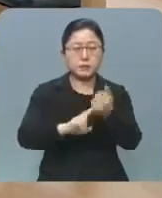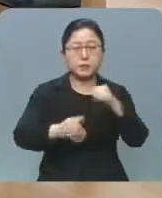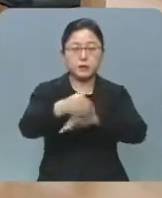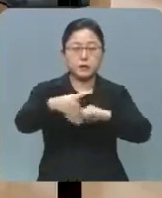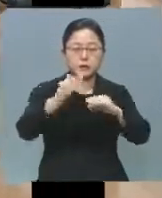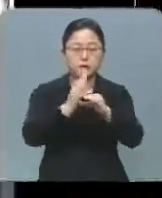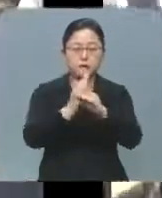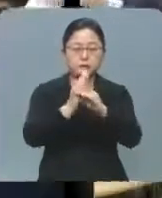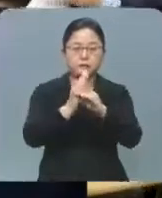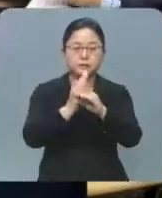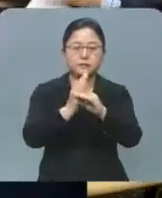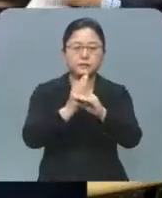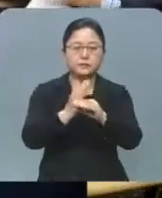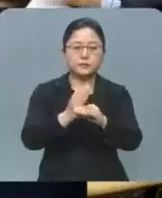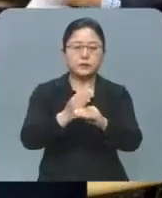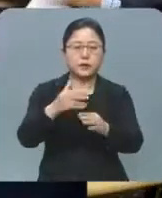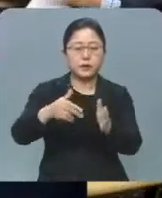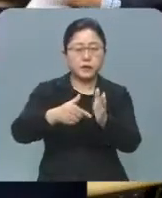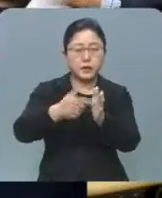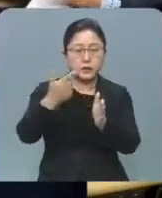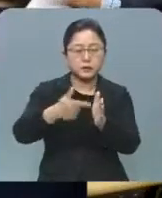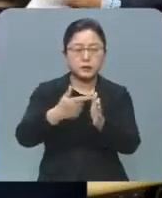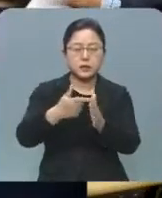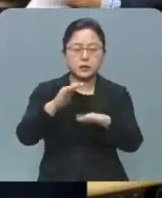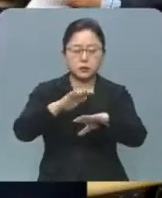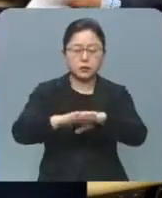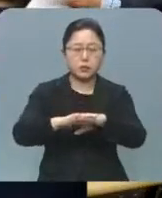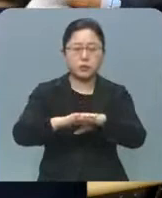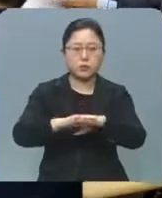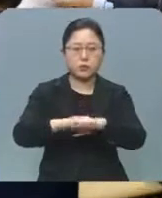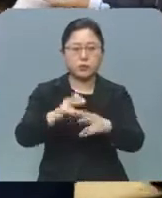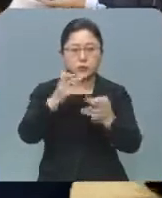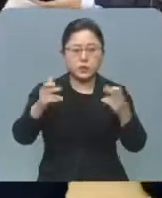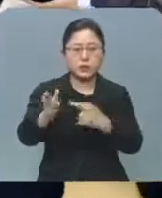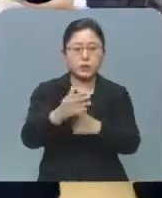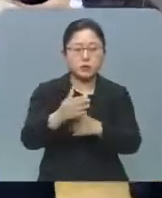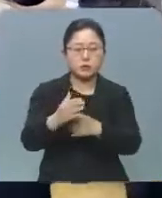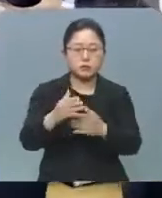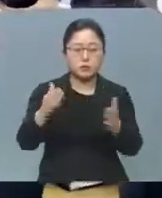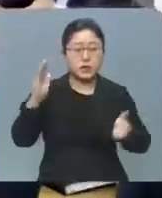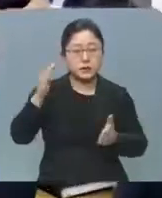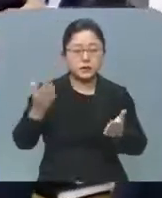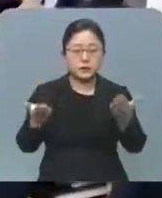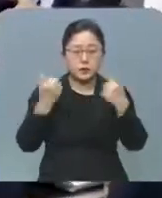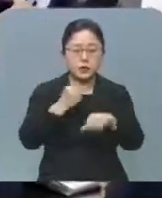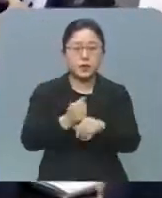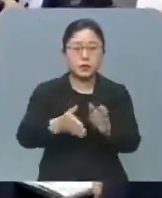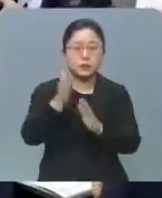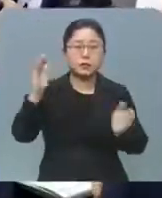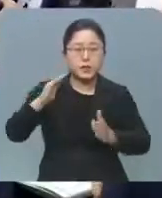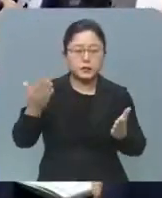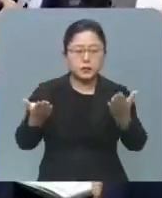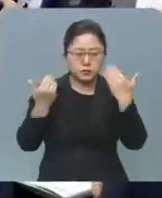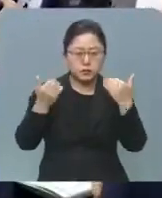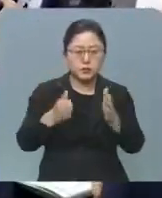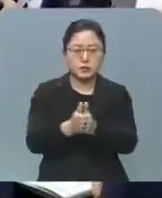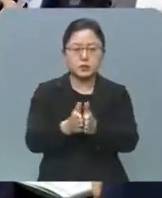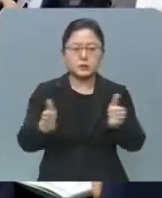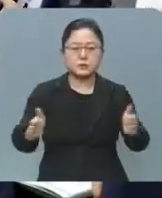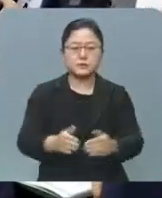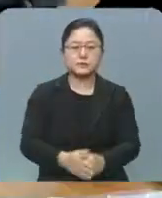예정입니다. 강진군이 농산어촌 유학생 유치 추진단을 구성하고 도시학생 유치에 본격